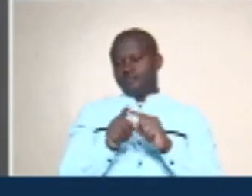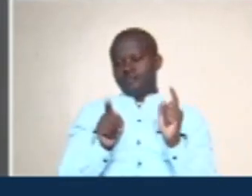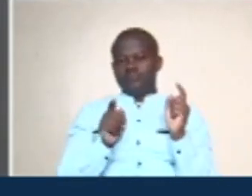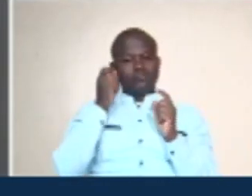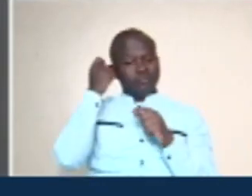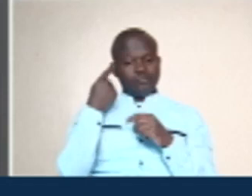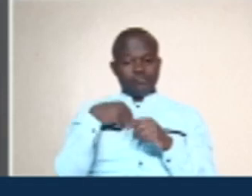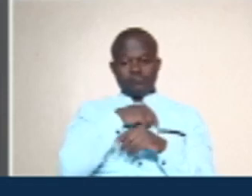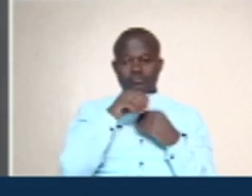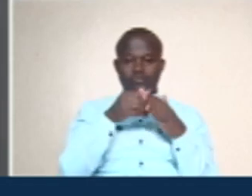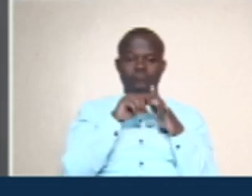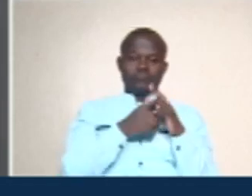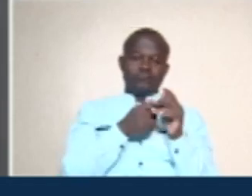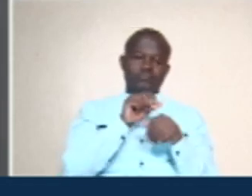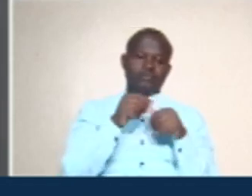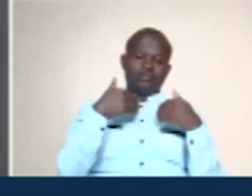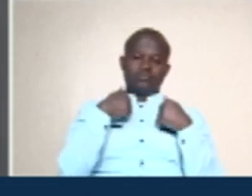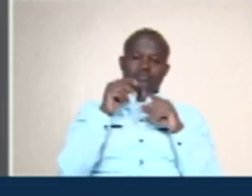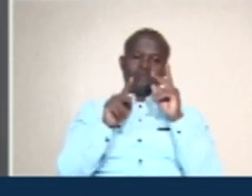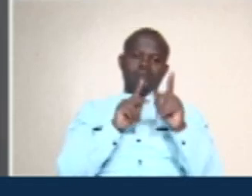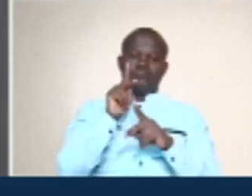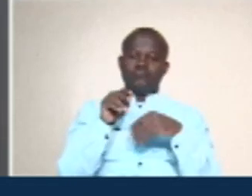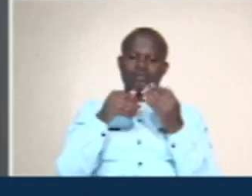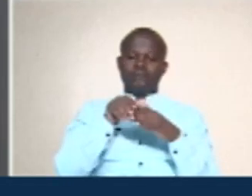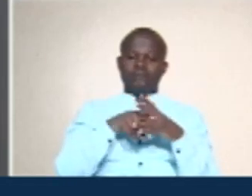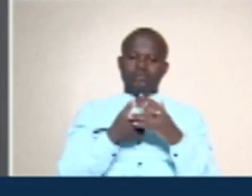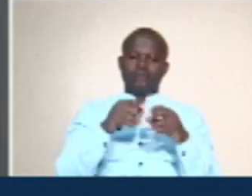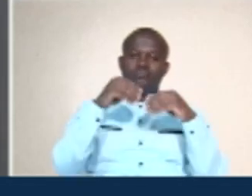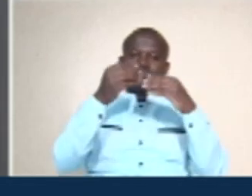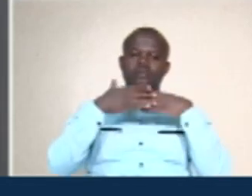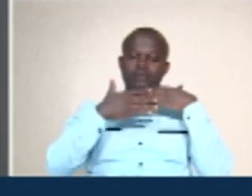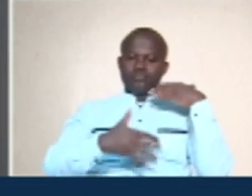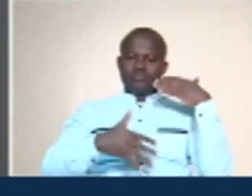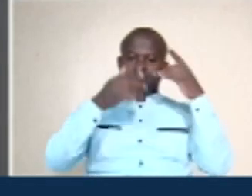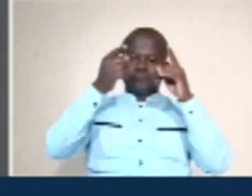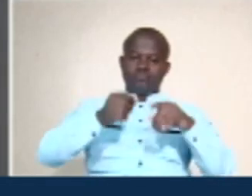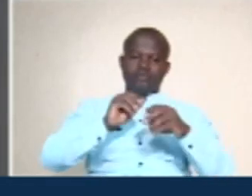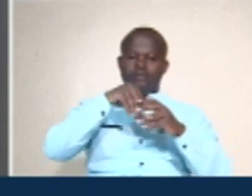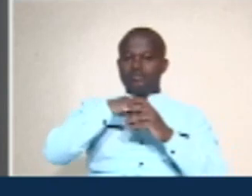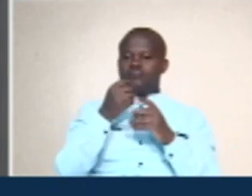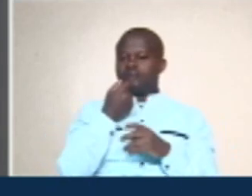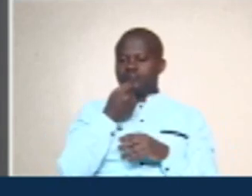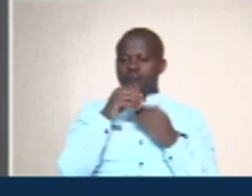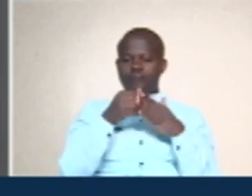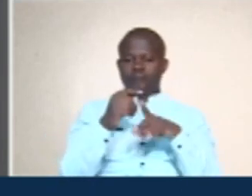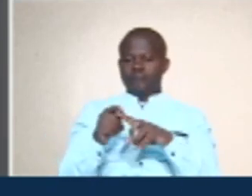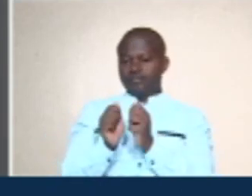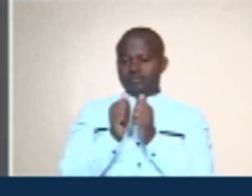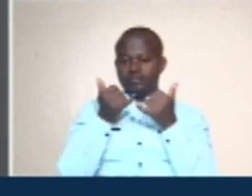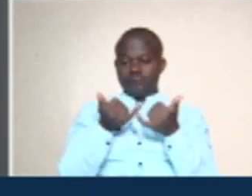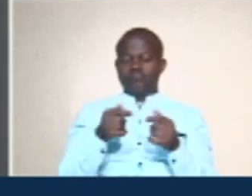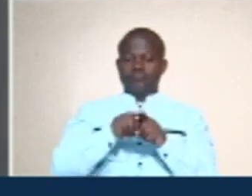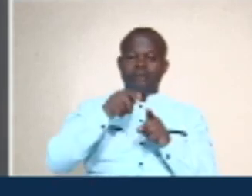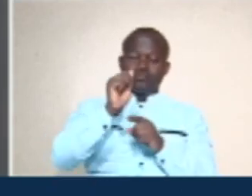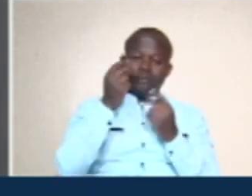Numva twatangiye kubijyanye n'ubuzima bw'abantu, dutangira dutanga amaraso, tugeraho dushyiramo n'imiti itandukanye. Ubu naho turimo